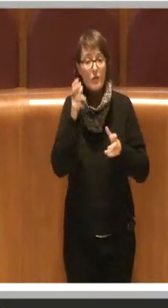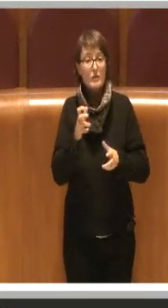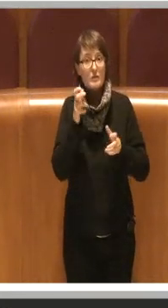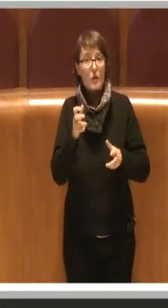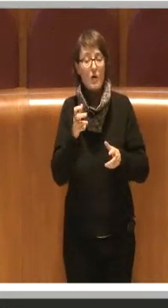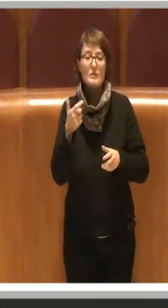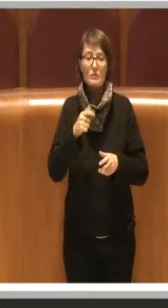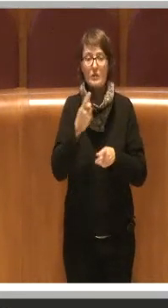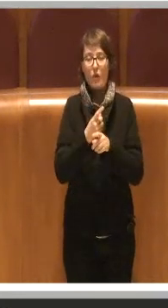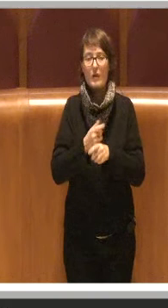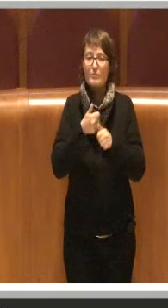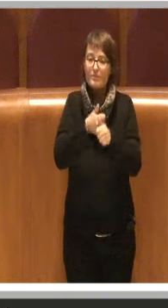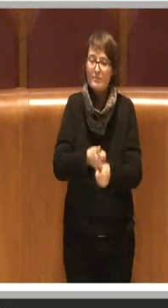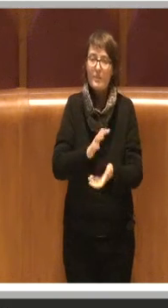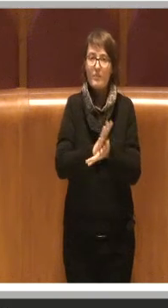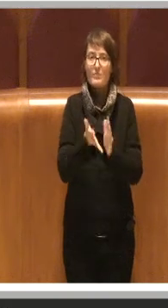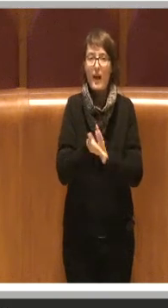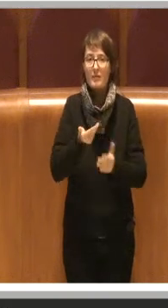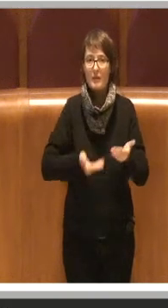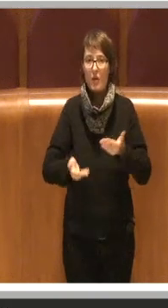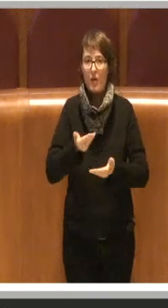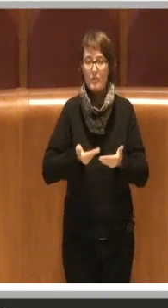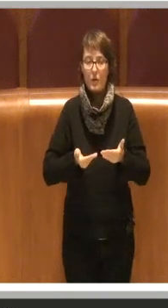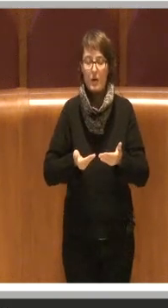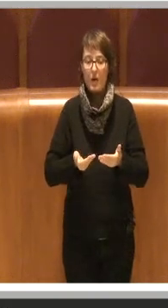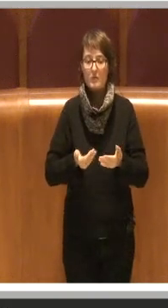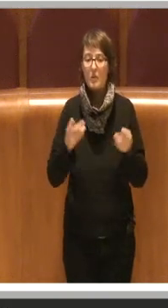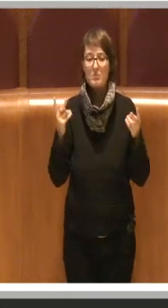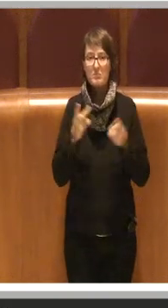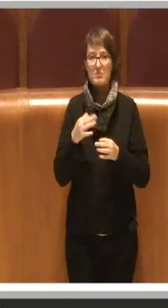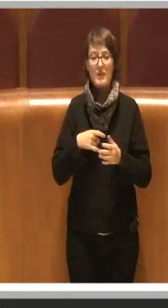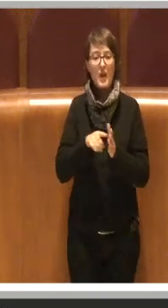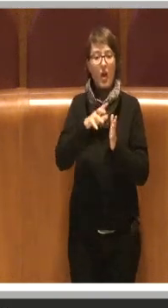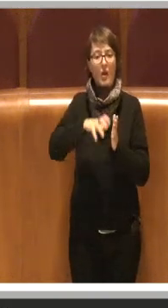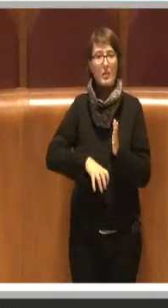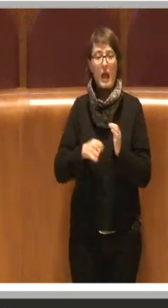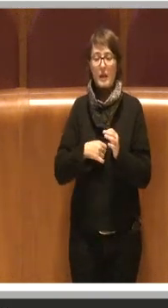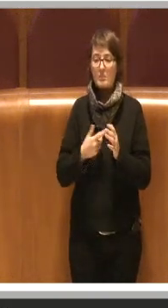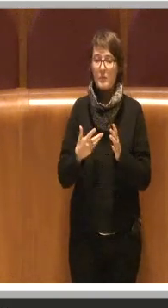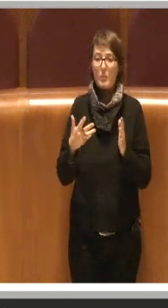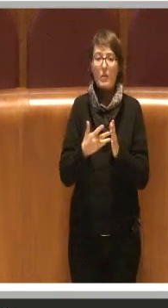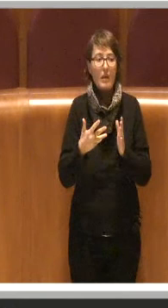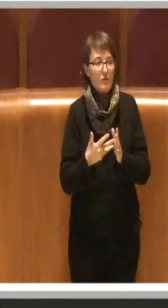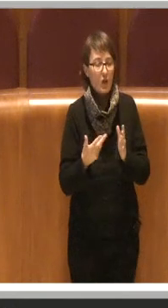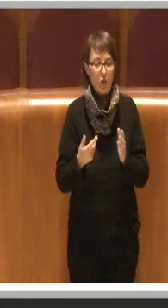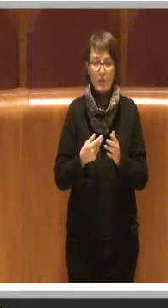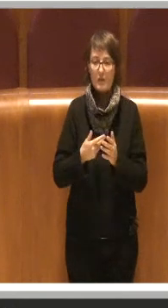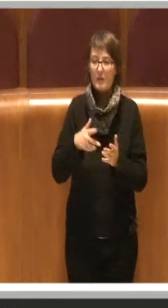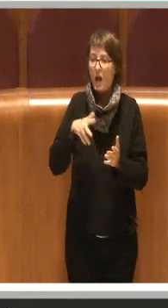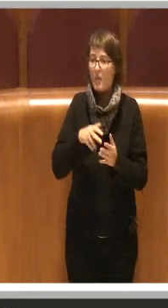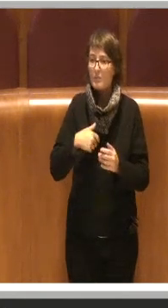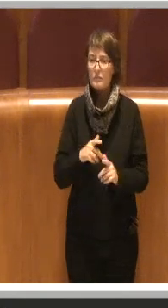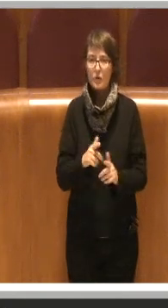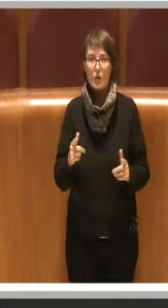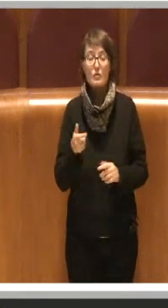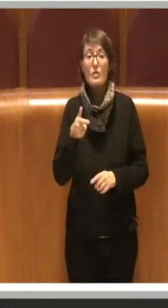di collaborazione. Sottolineo che non ci sono impedimenti all'approvazione di questa delibera, non ci sono, come abbiamo raccontato nell'incontro con